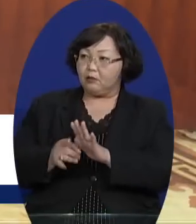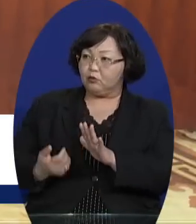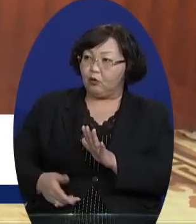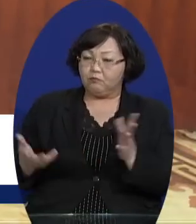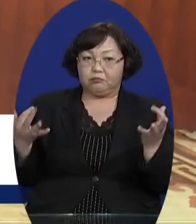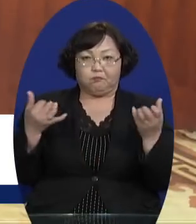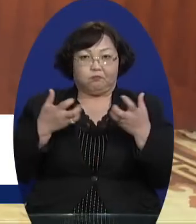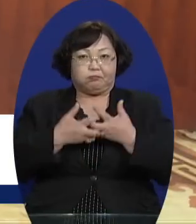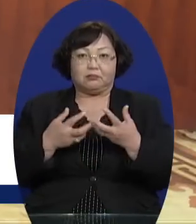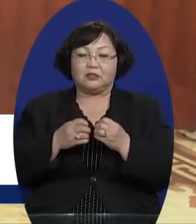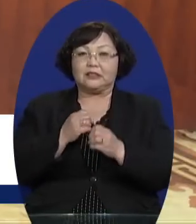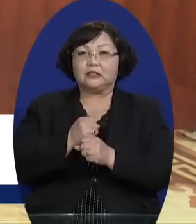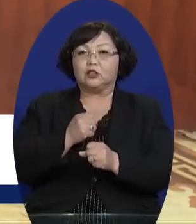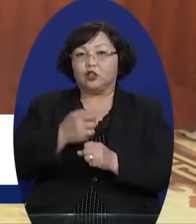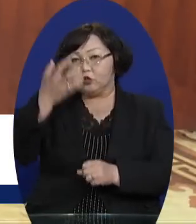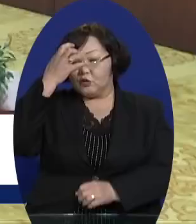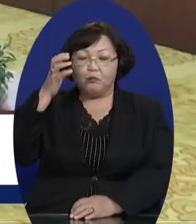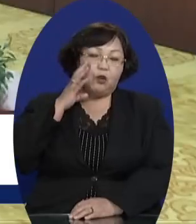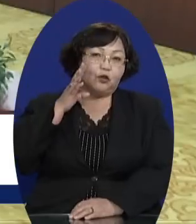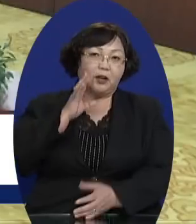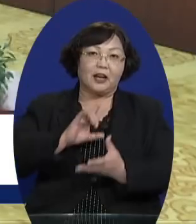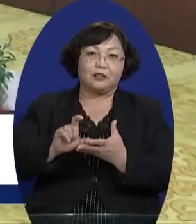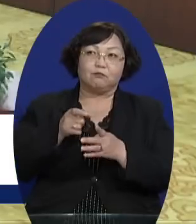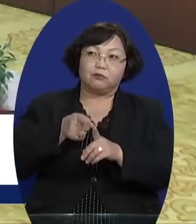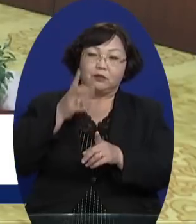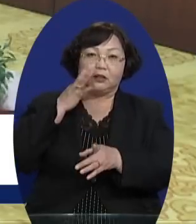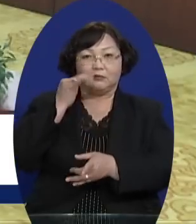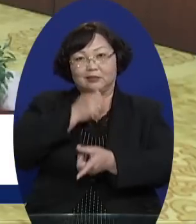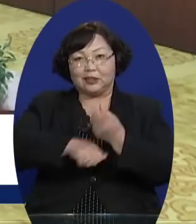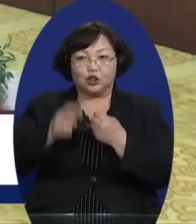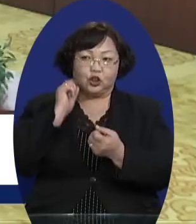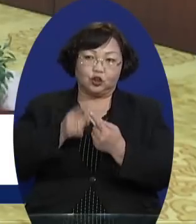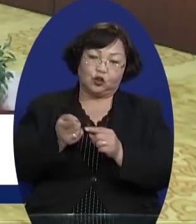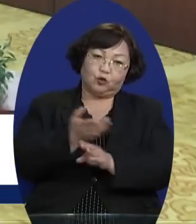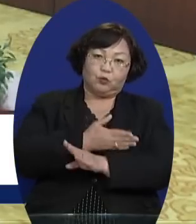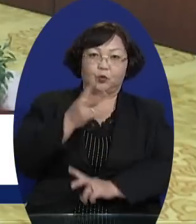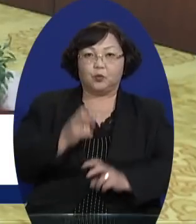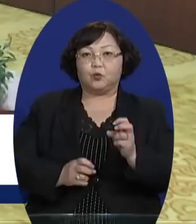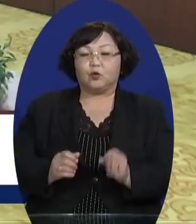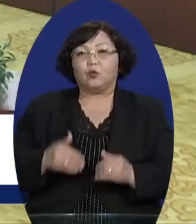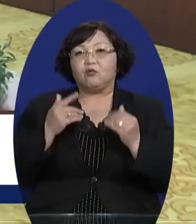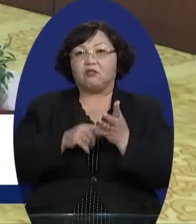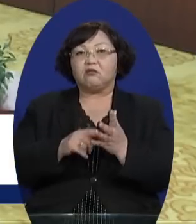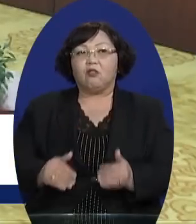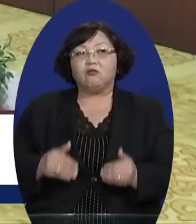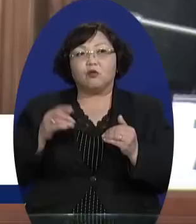бодлого экспортын жиг баримжаатай үйлдвэрлэлийг хөгжүүлэхэд чиглэх хэрэгтэй гэж хөгжлийн бодлого судлаач тайлбарлаж